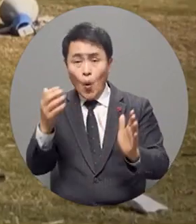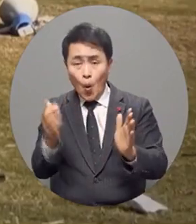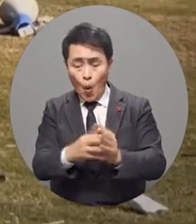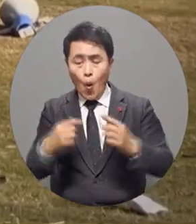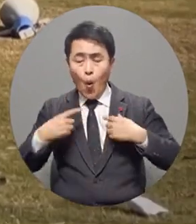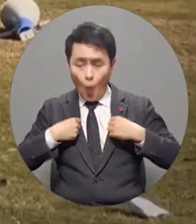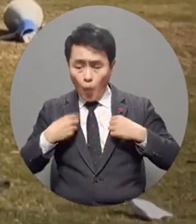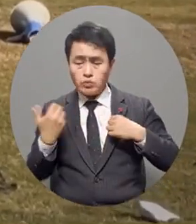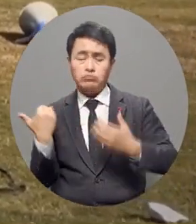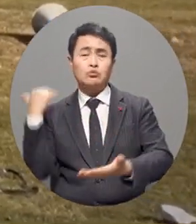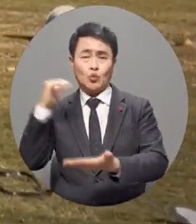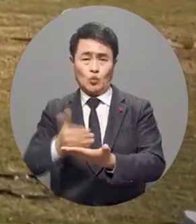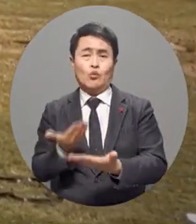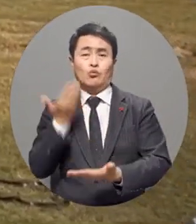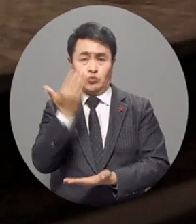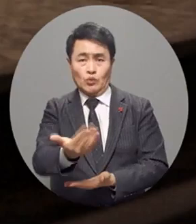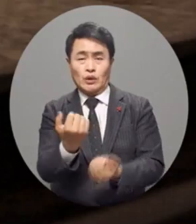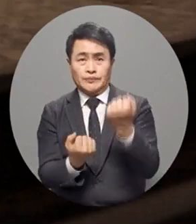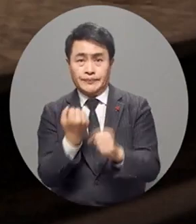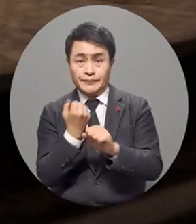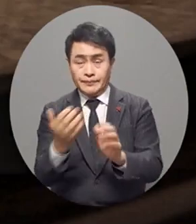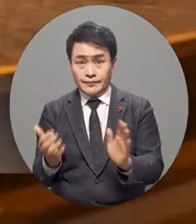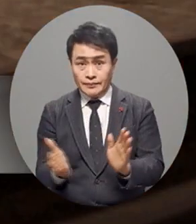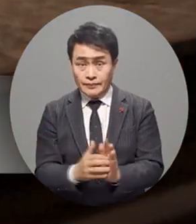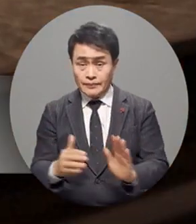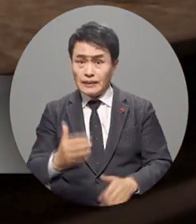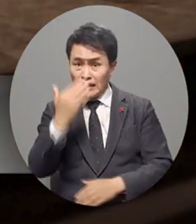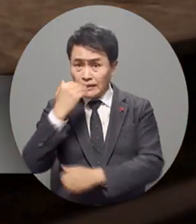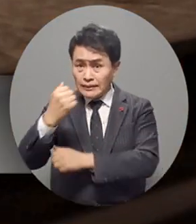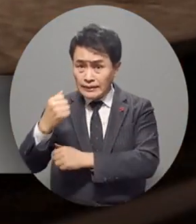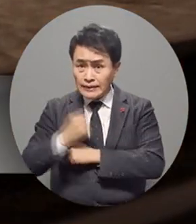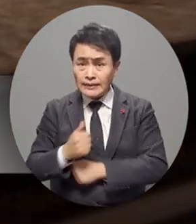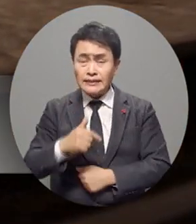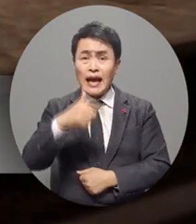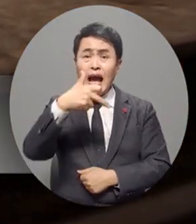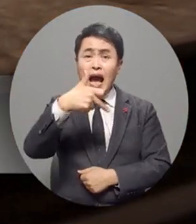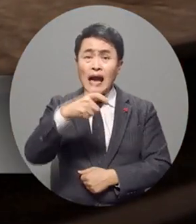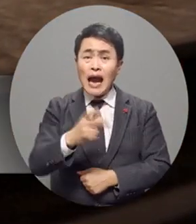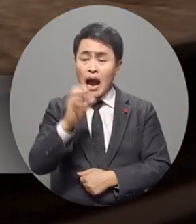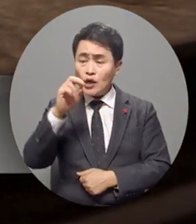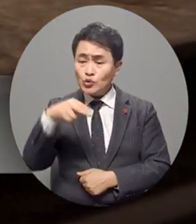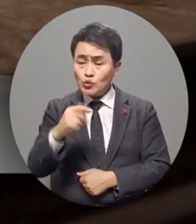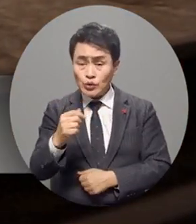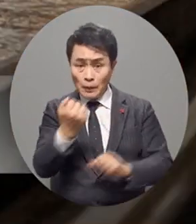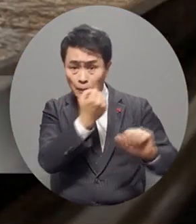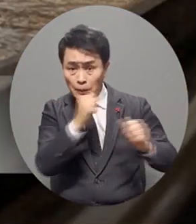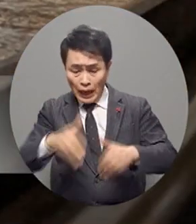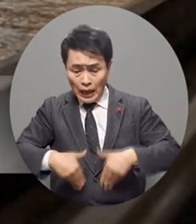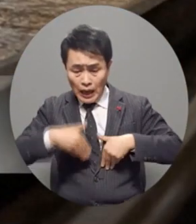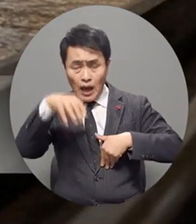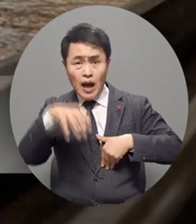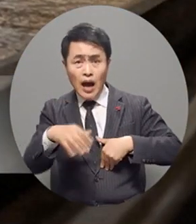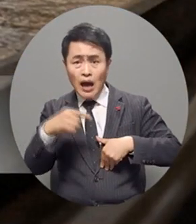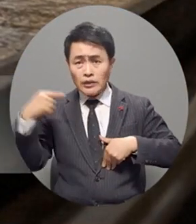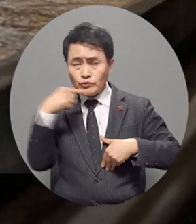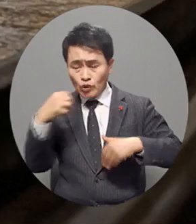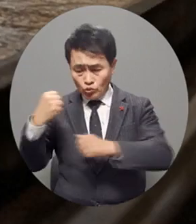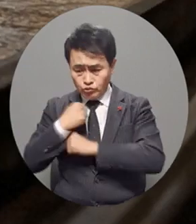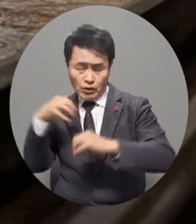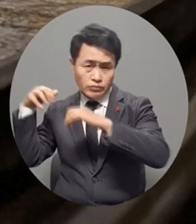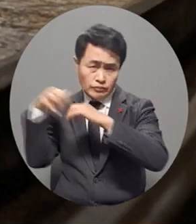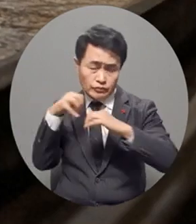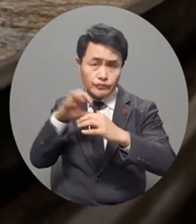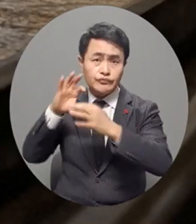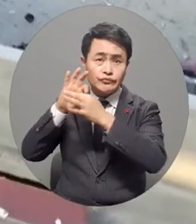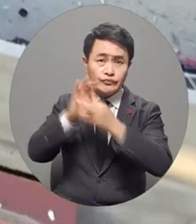옷을 돌려줬다고 해명했습니다. 이스라엘군은 칸 유니스 등 피란민들이 모인 남부 지역에 강도 높은 군사 작전을